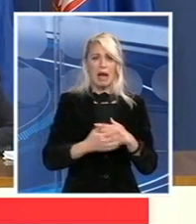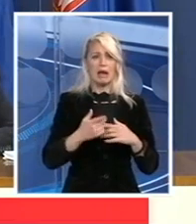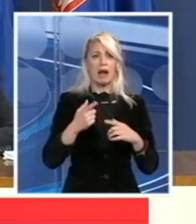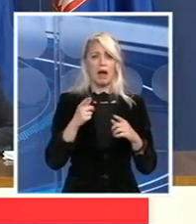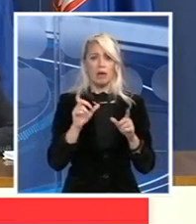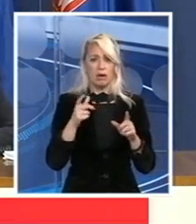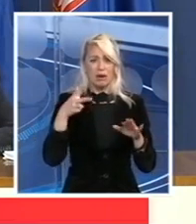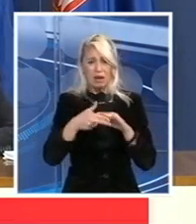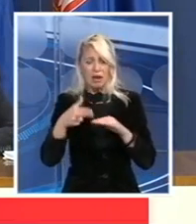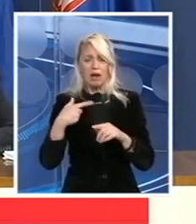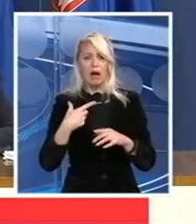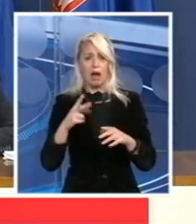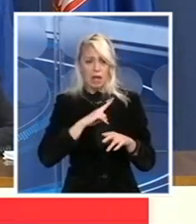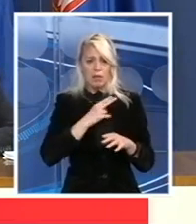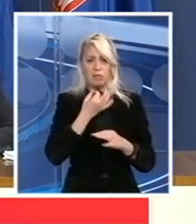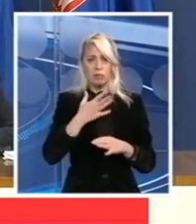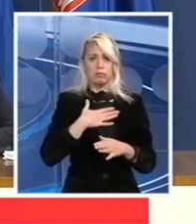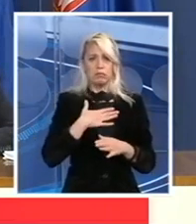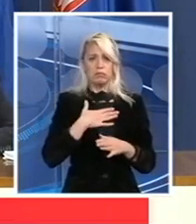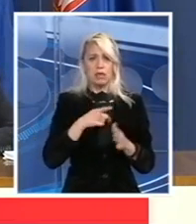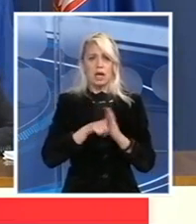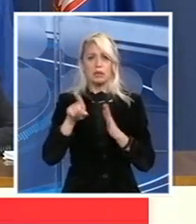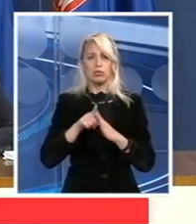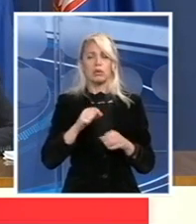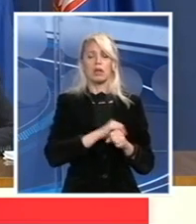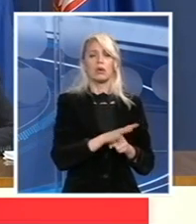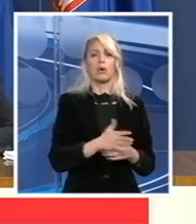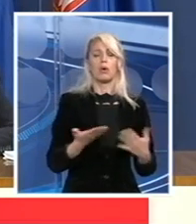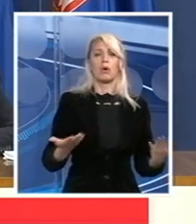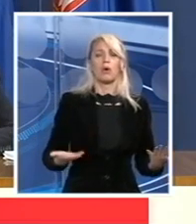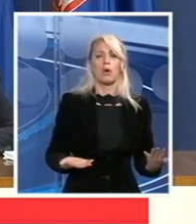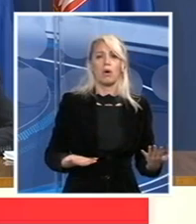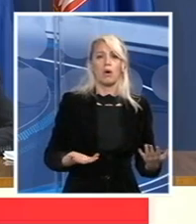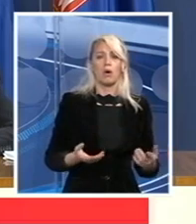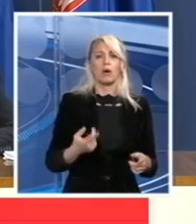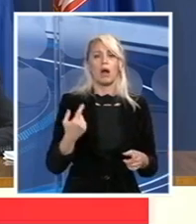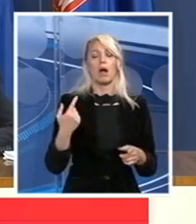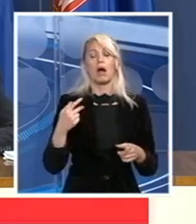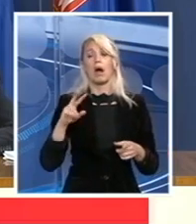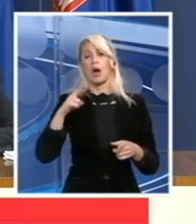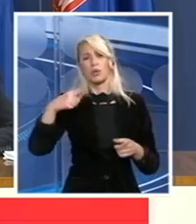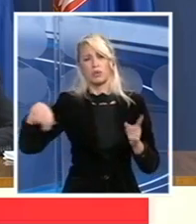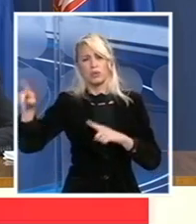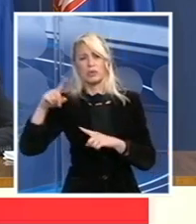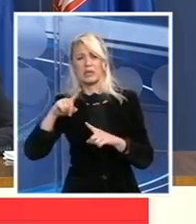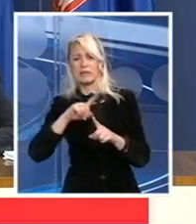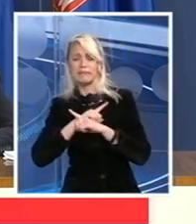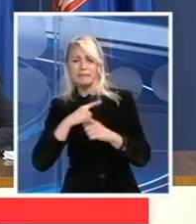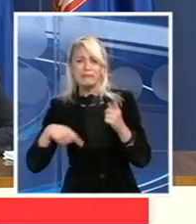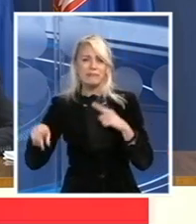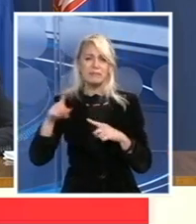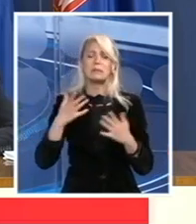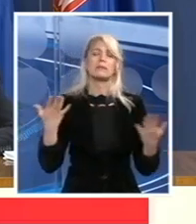stresnije. Dešava se i ono što niko ne želi, ali je deo epidemije, to su smrtni slučajevi. Ono što je moje pitanje jeste